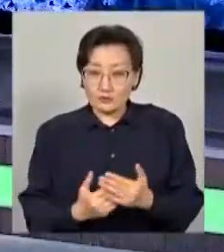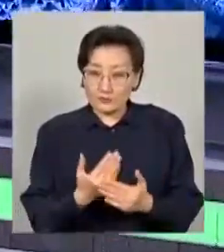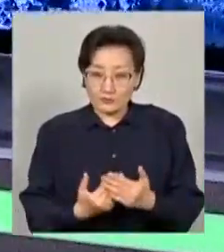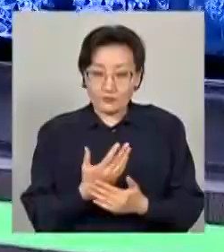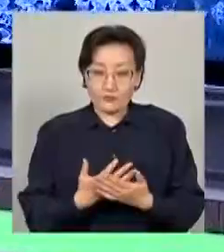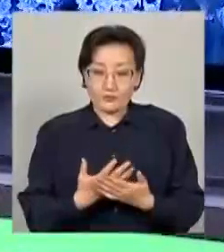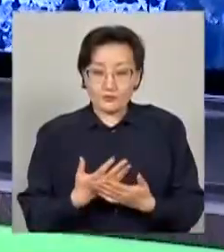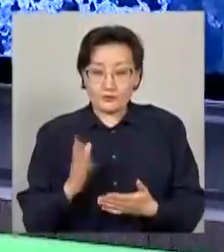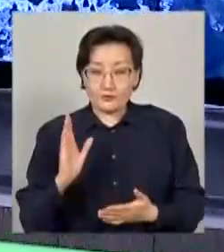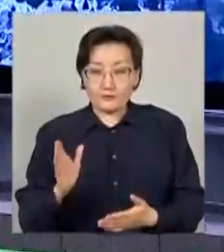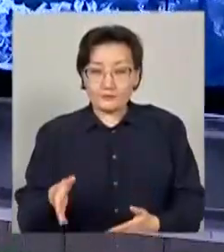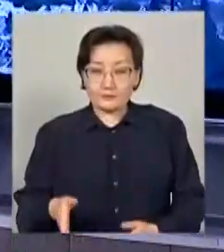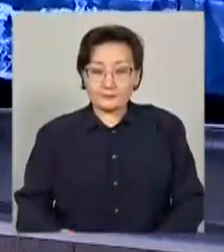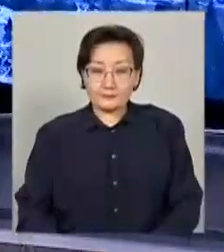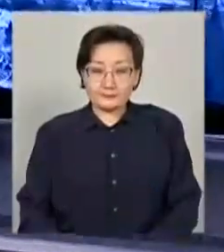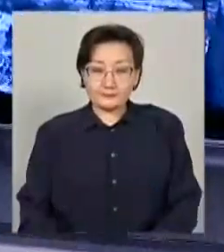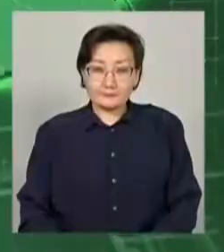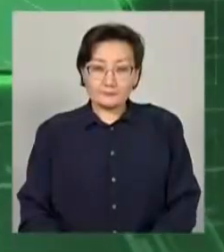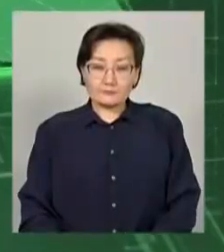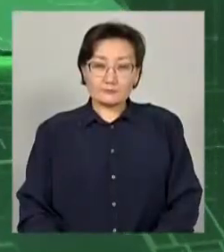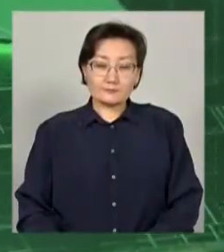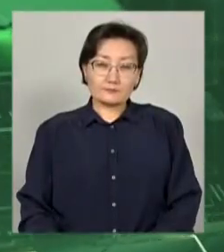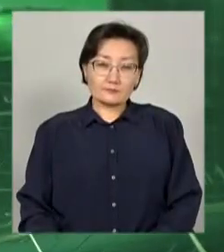Қалнұрқызы. Қазір көретіндеріңіз.